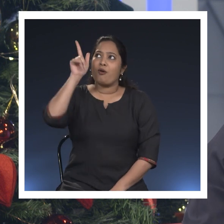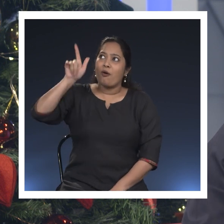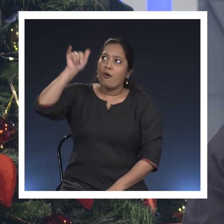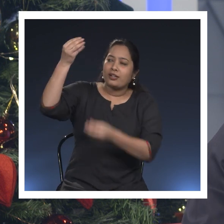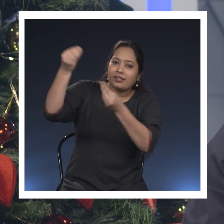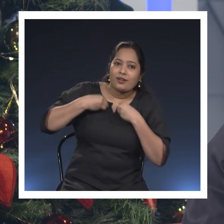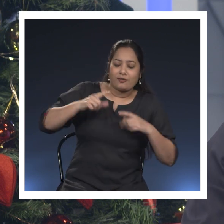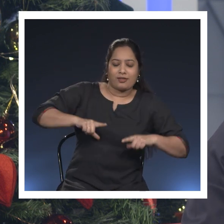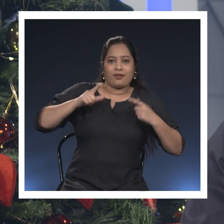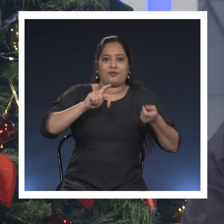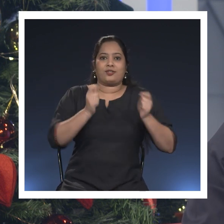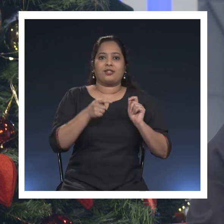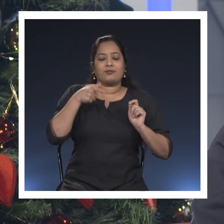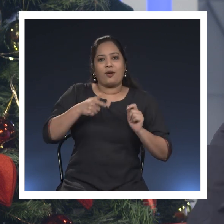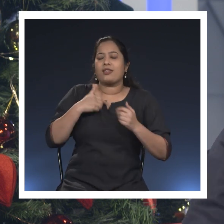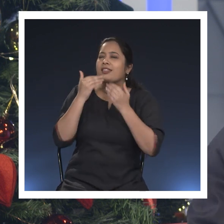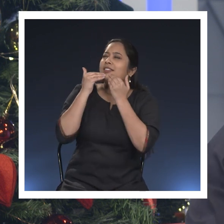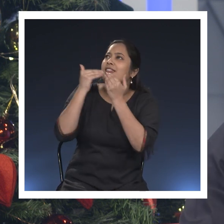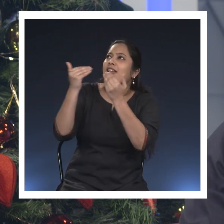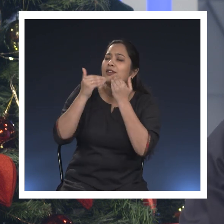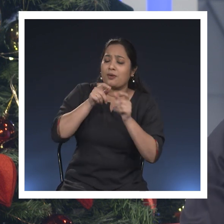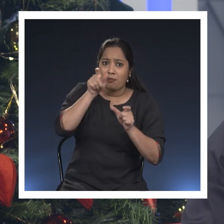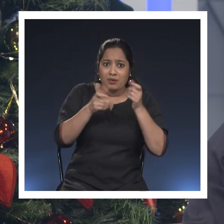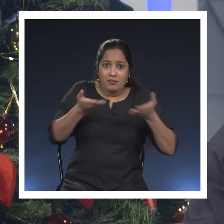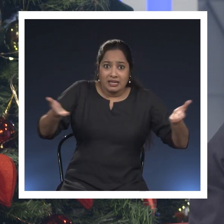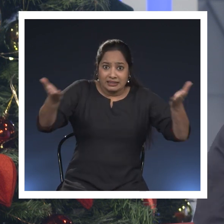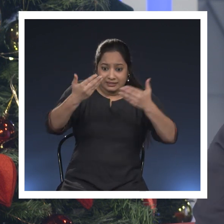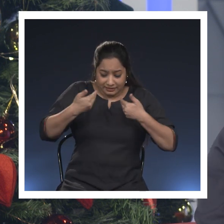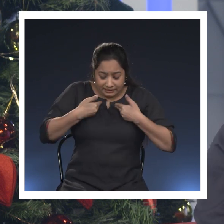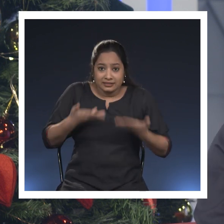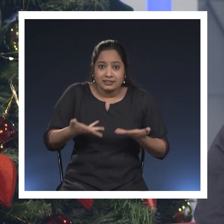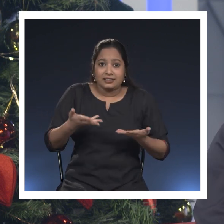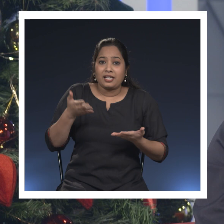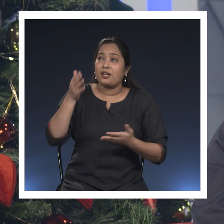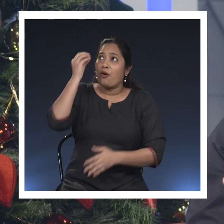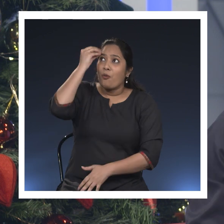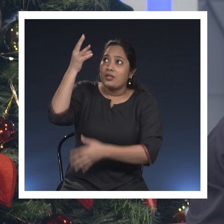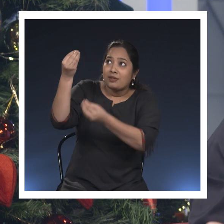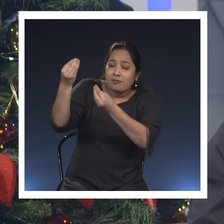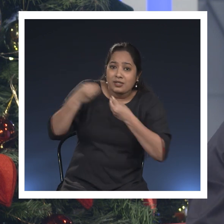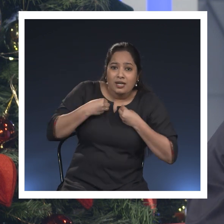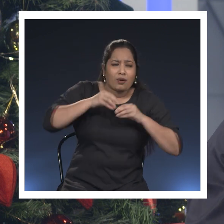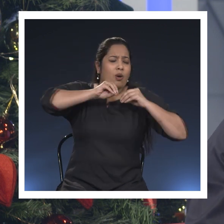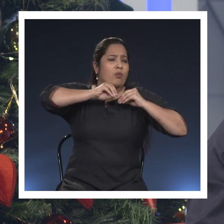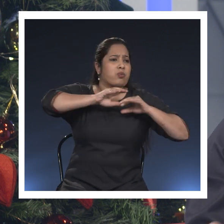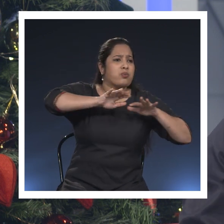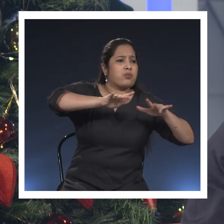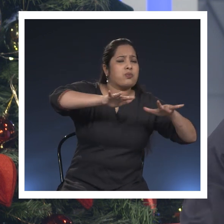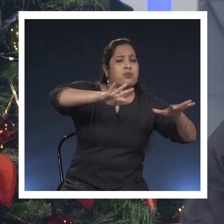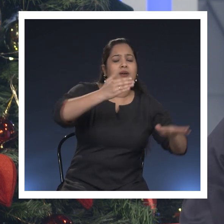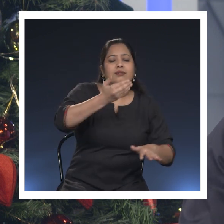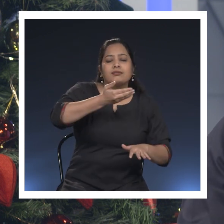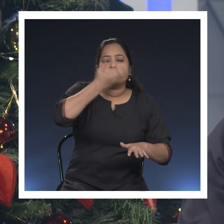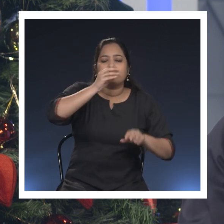हैं, इससे फर्क नहीं पड़ता, पर वो जीवन को बदलता है। और इसीलिए आज हम उसका धन्यवाद दे रहे हैं। वो हम जैसे लोगों के जीवन